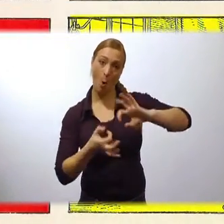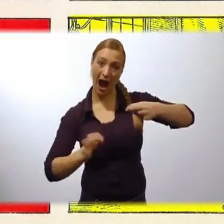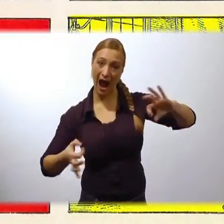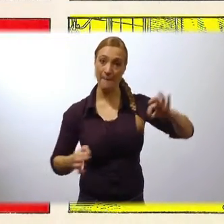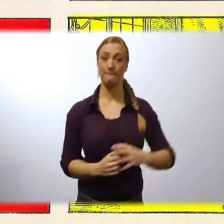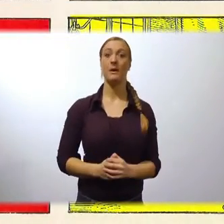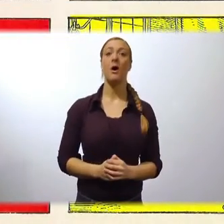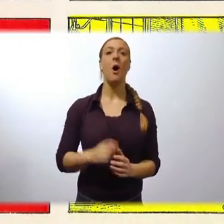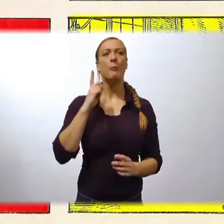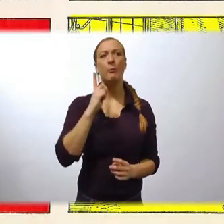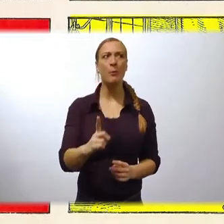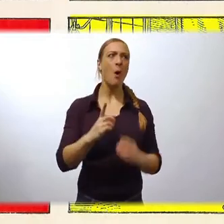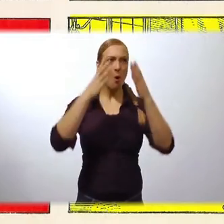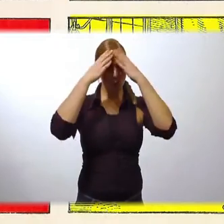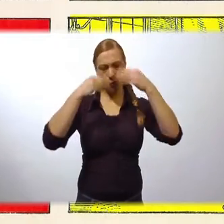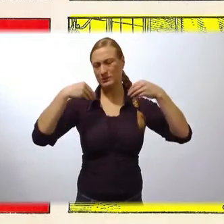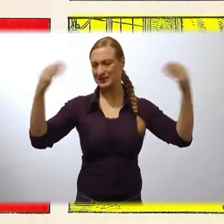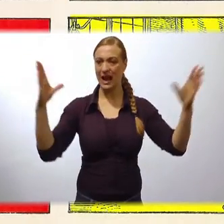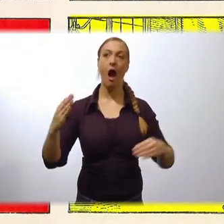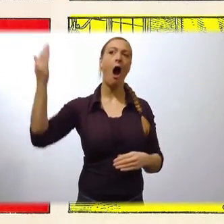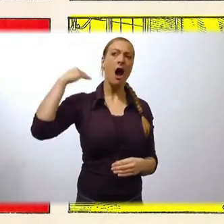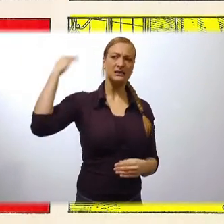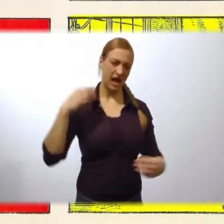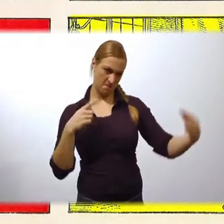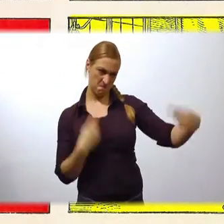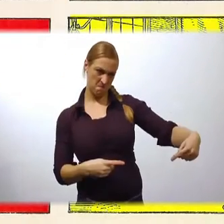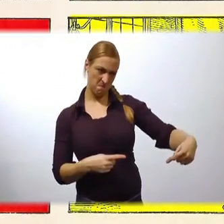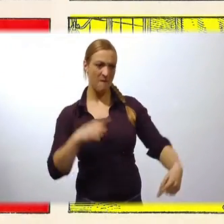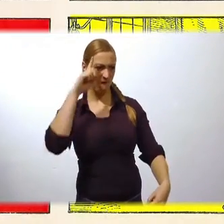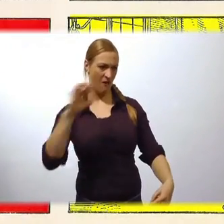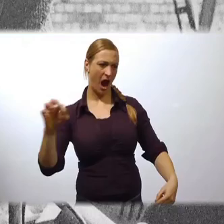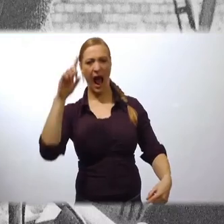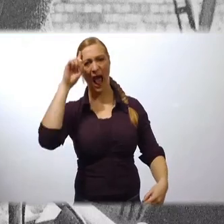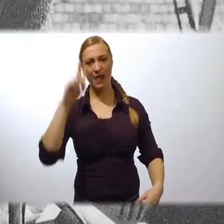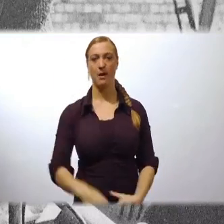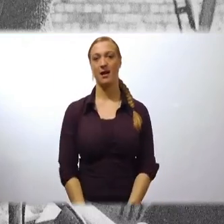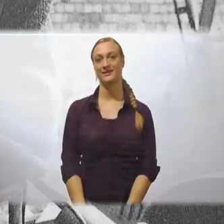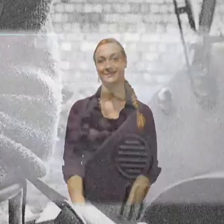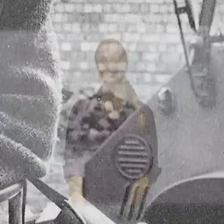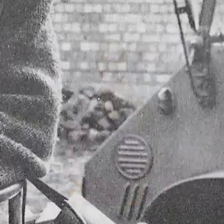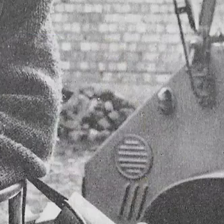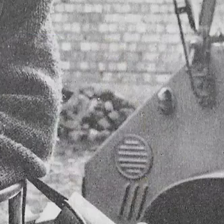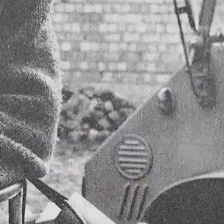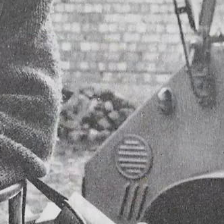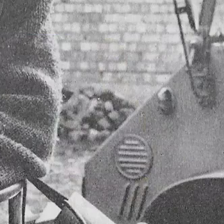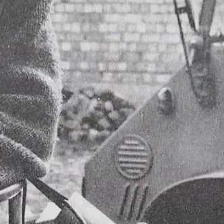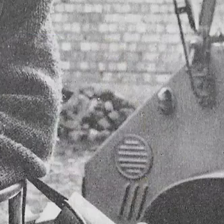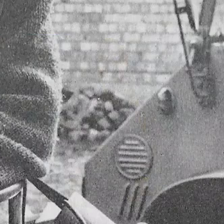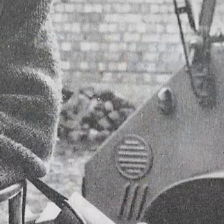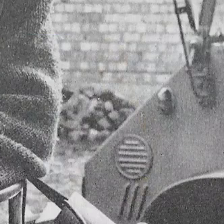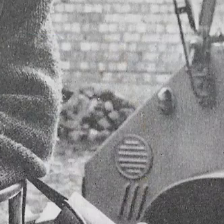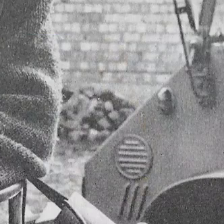cette direction. Il s'agit de connaissance de l'Allemagne ou bien Wir entdecken Deutschland. Il fallait en finir avec